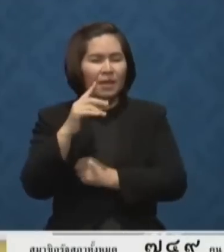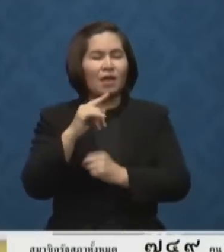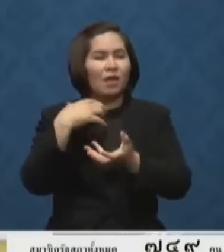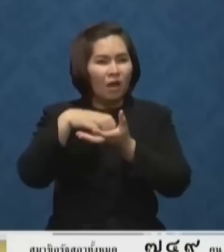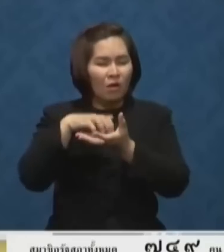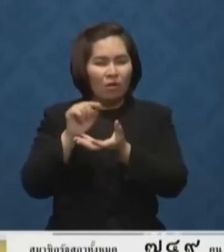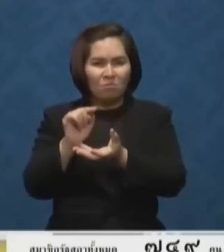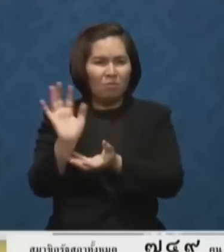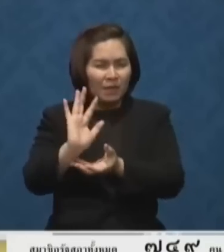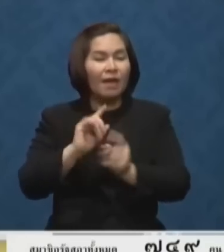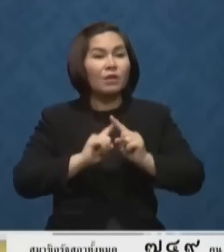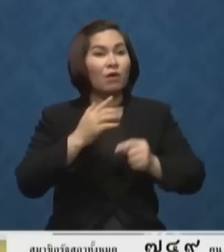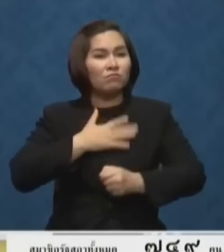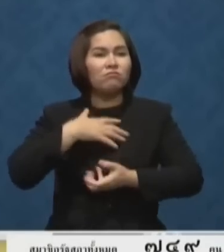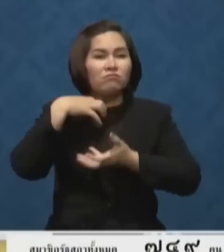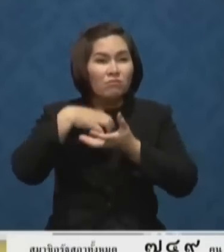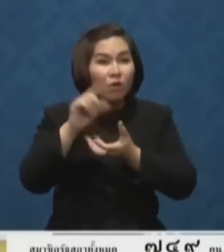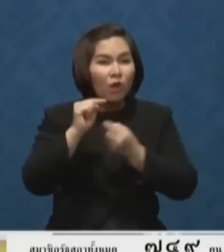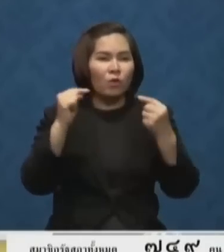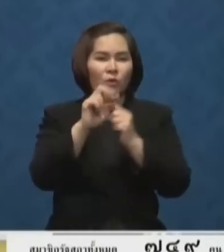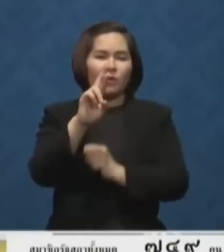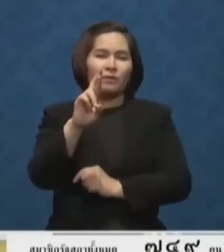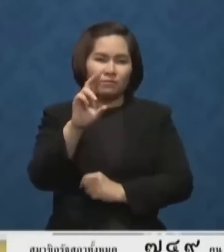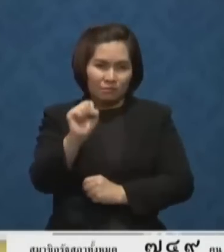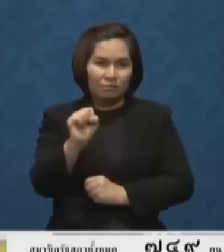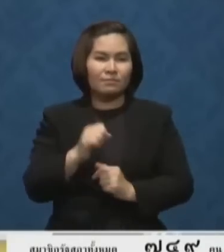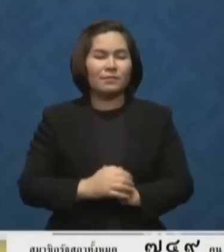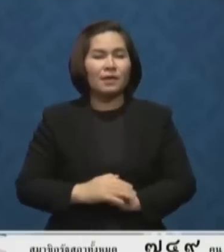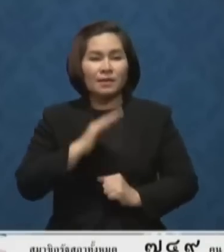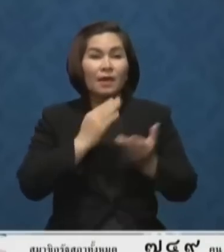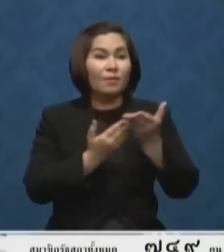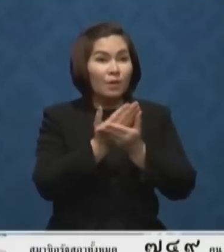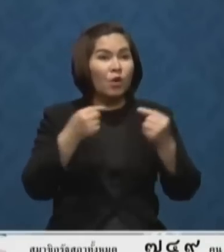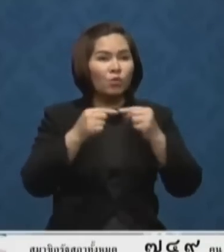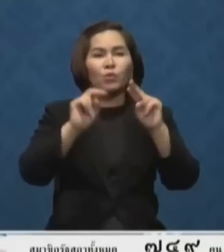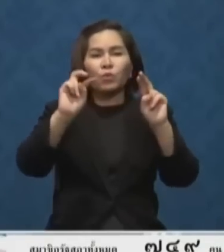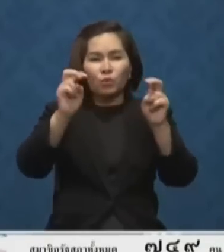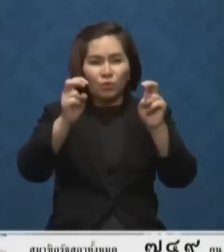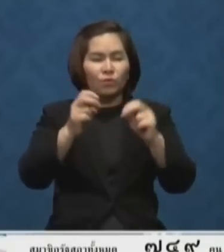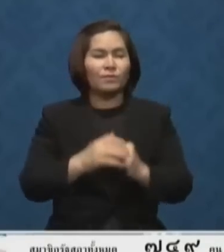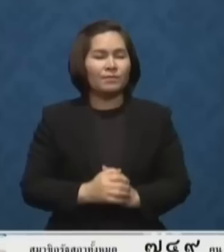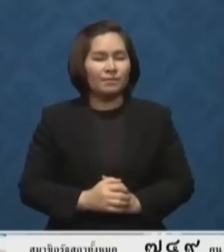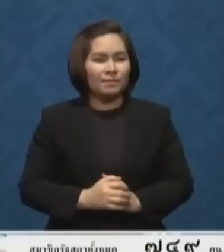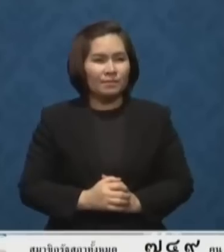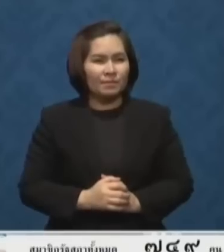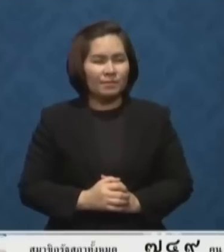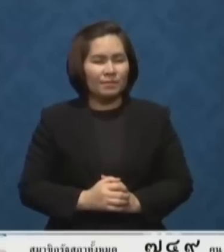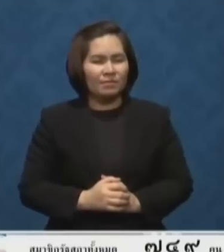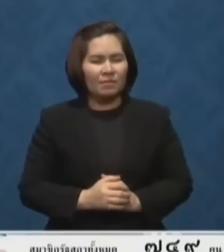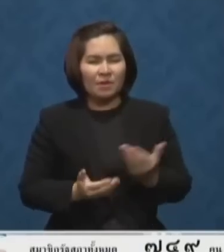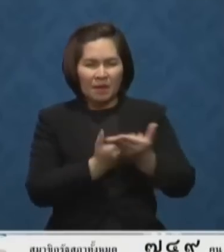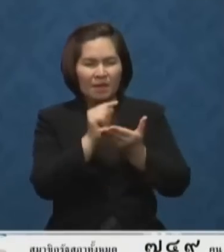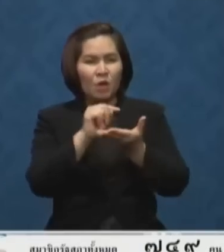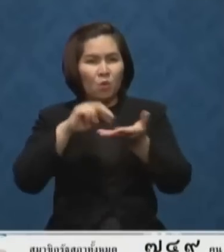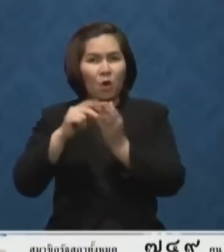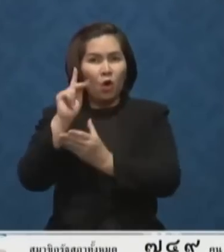ภิปลายครับวารสถภาของเราถ้ามีการพินภายตินี้จะเป็นการกระทำที่ ค